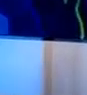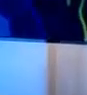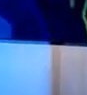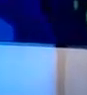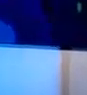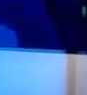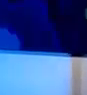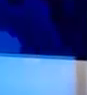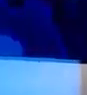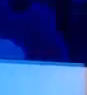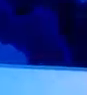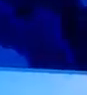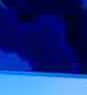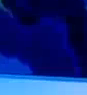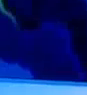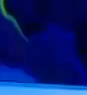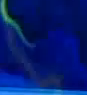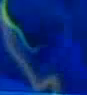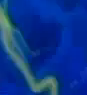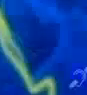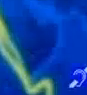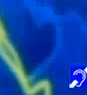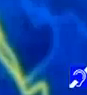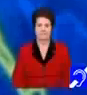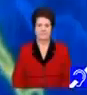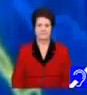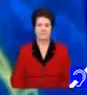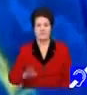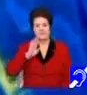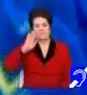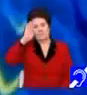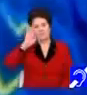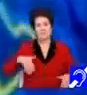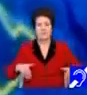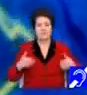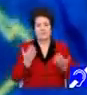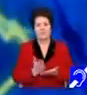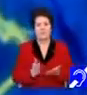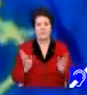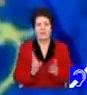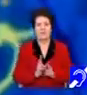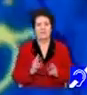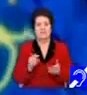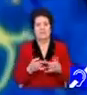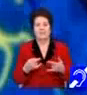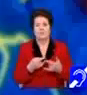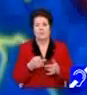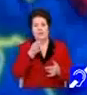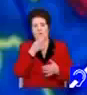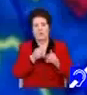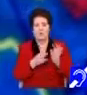Stela Dănilă vă prezintă telejurnalul. Doamnelor, domnilor, bună seara și bine v-am regăsit la telejurnalul